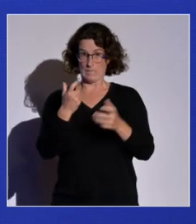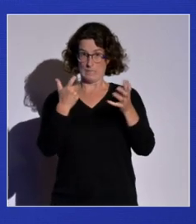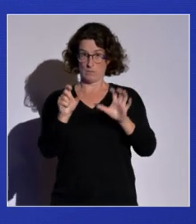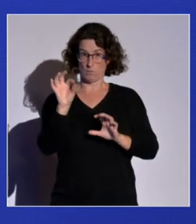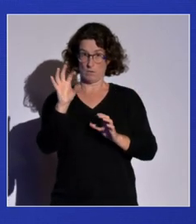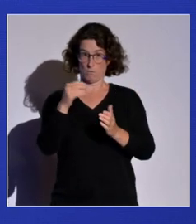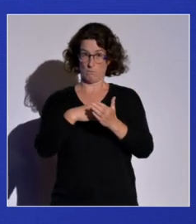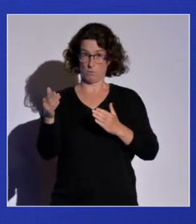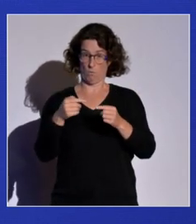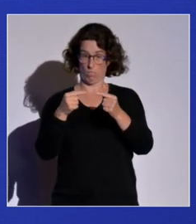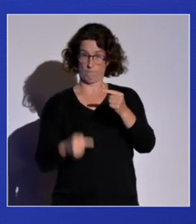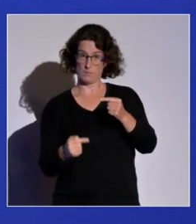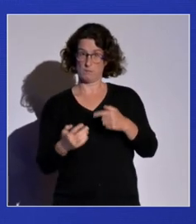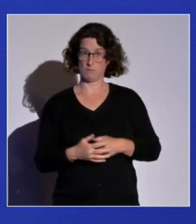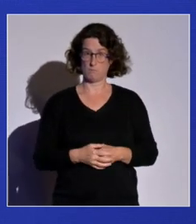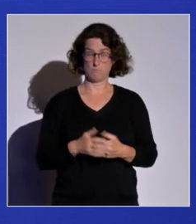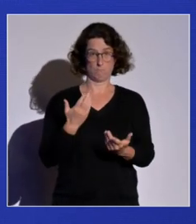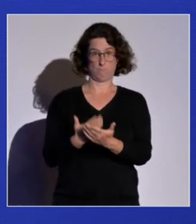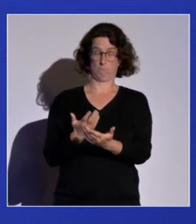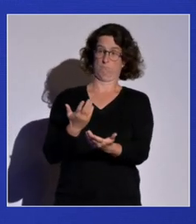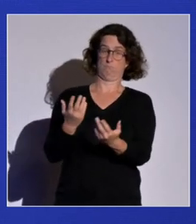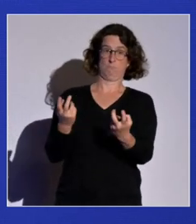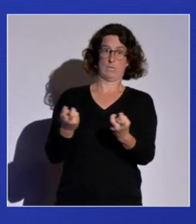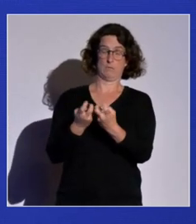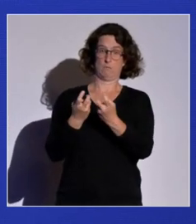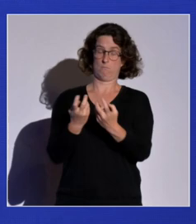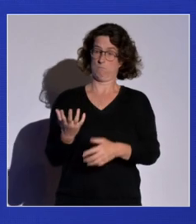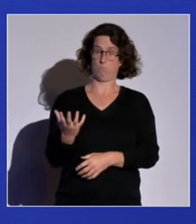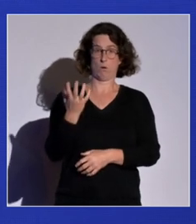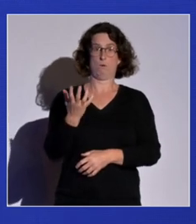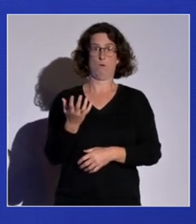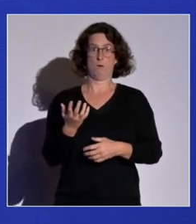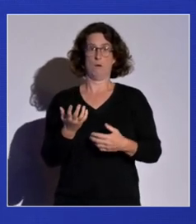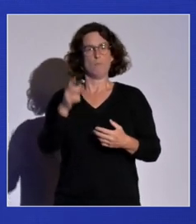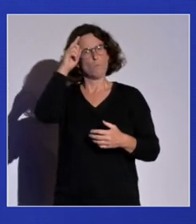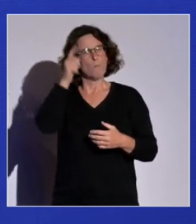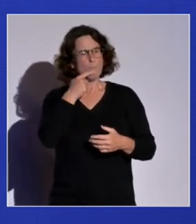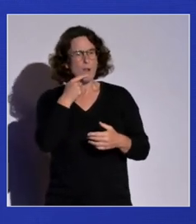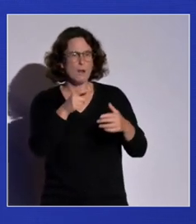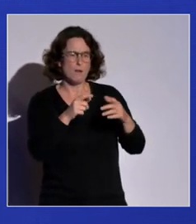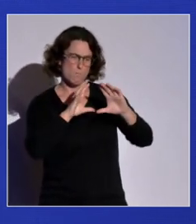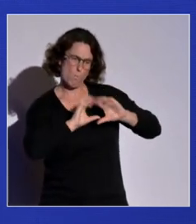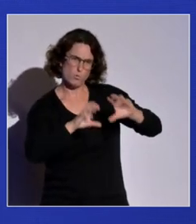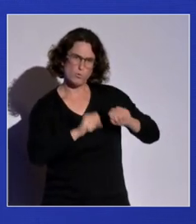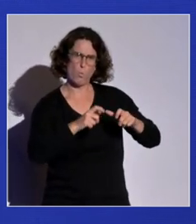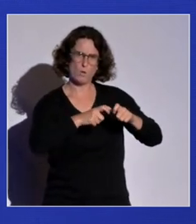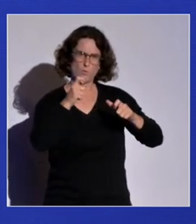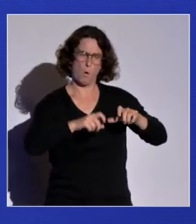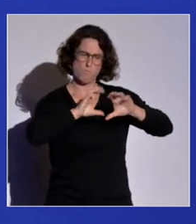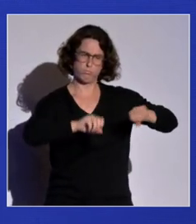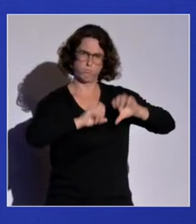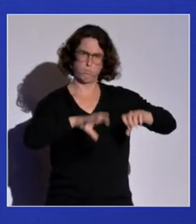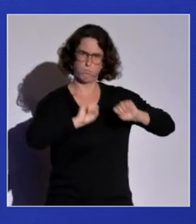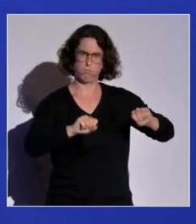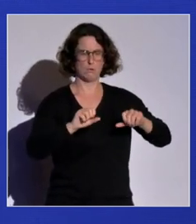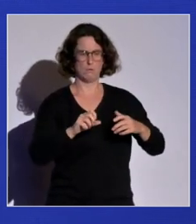exemple parce que pour moi, on parle toujours de production industrielle et du caractère vert nécessaire de la